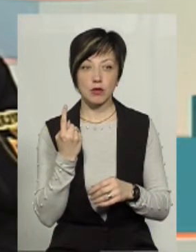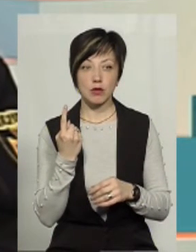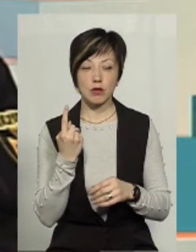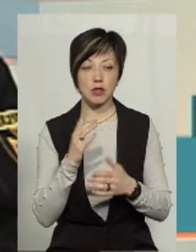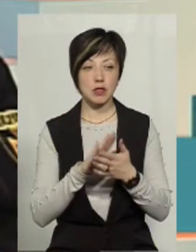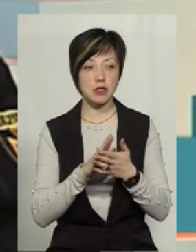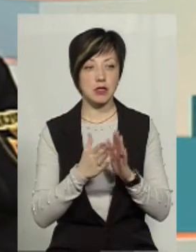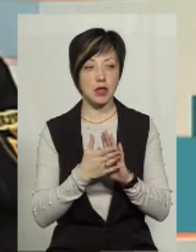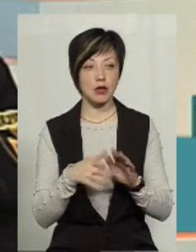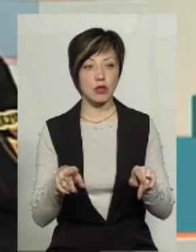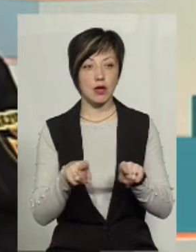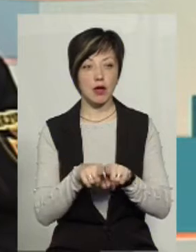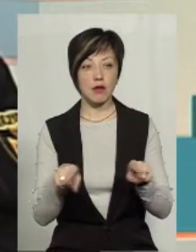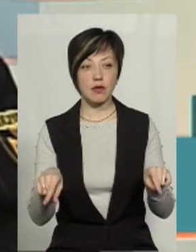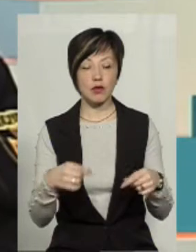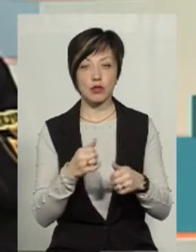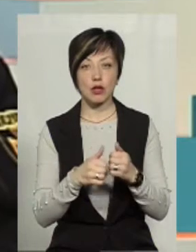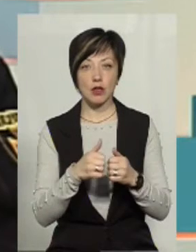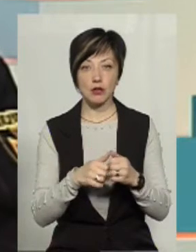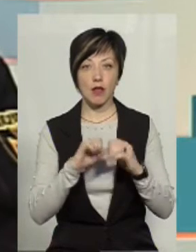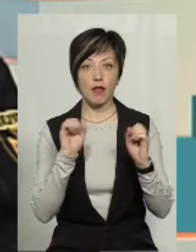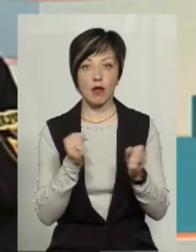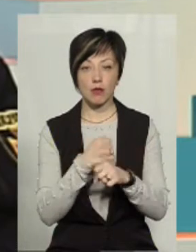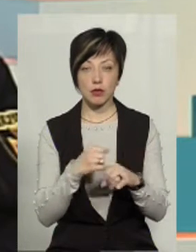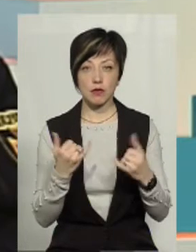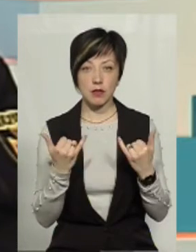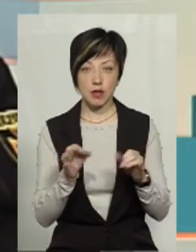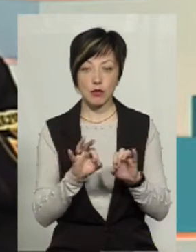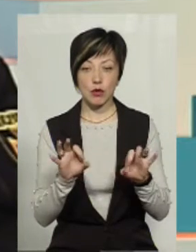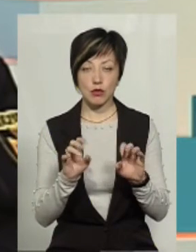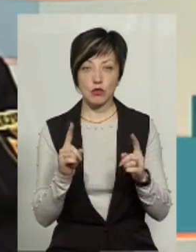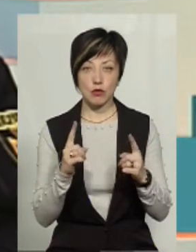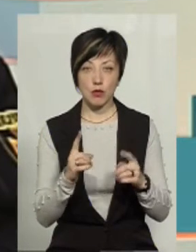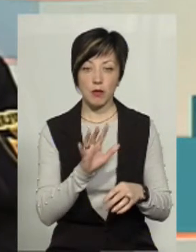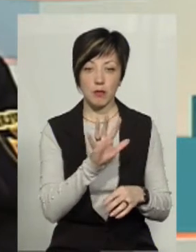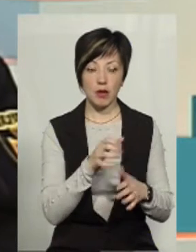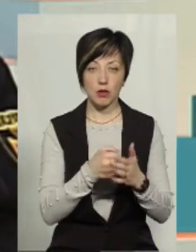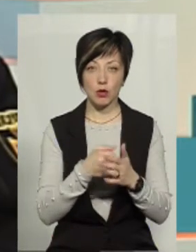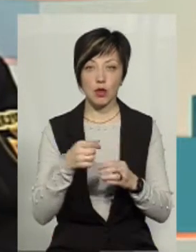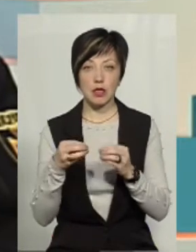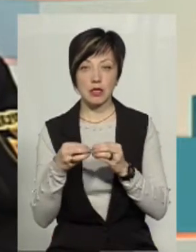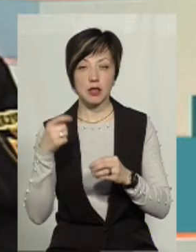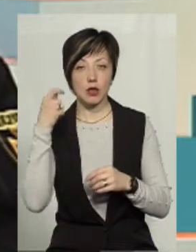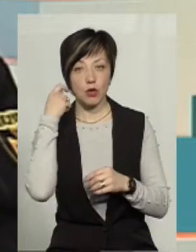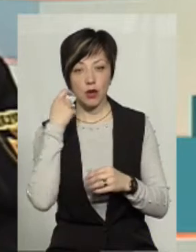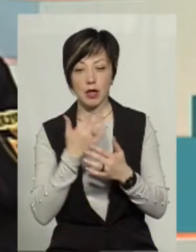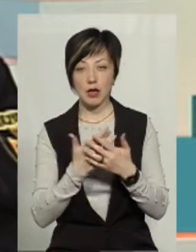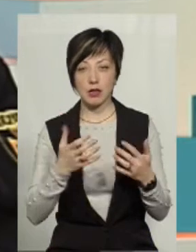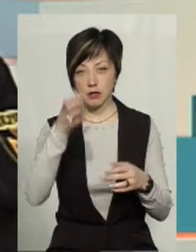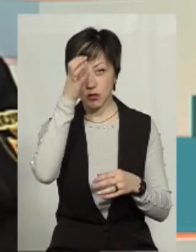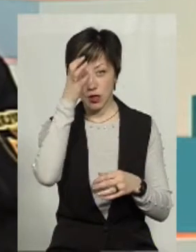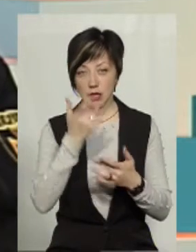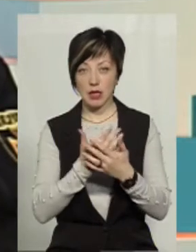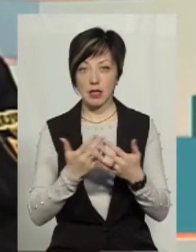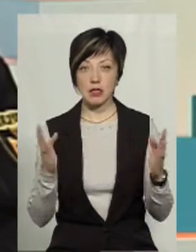первинного стану таке відновлення часто буває взагалі неможливим. Зараз поясню, чому. Від 5 до 10 років. Ну, різні вчені на